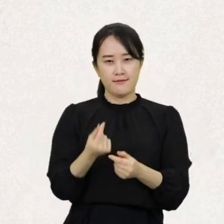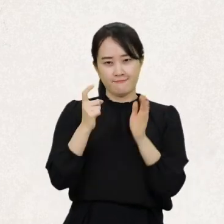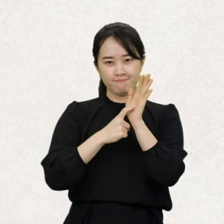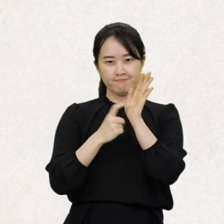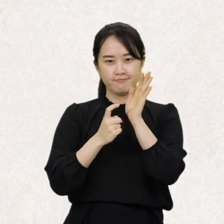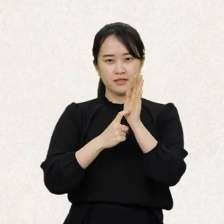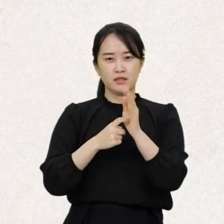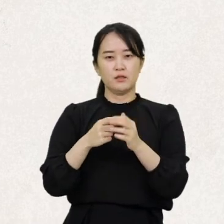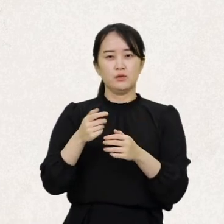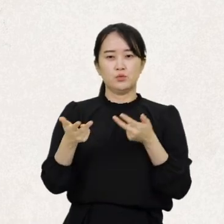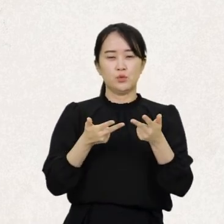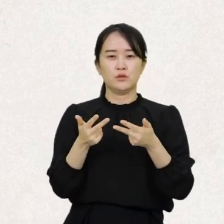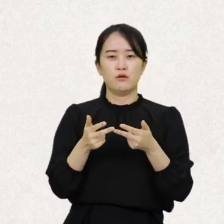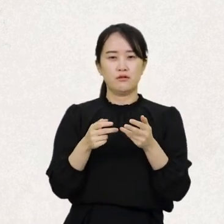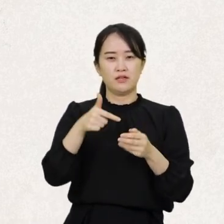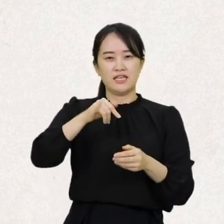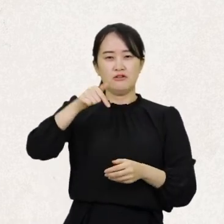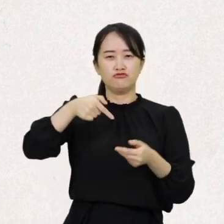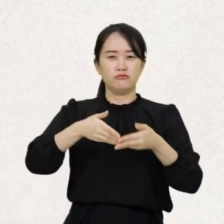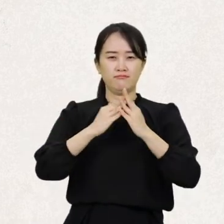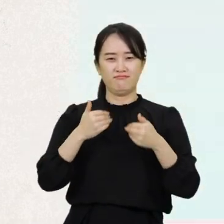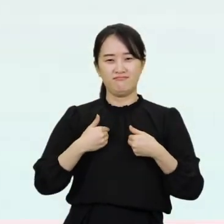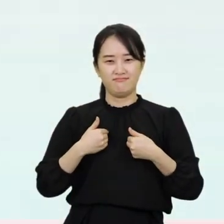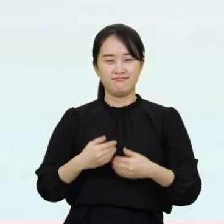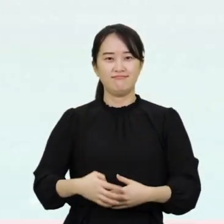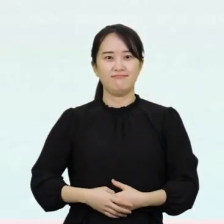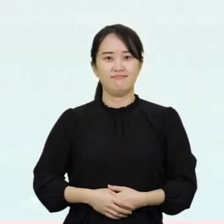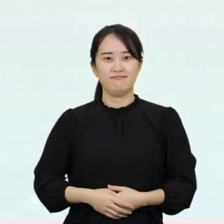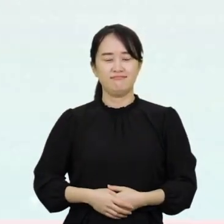상설 조정기구가 생겼으면 하는 바람입니다.